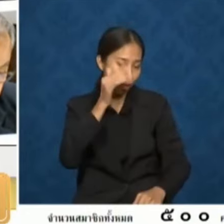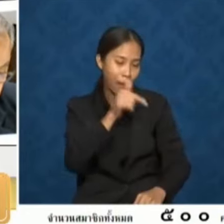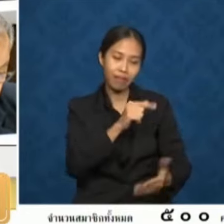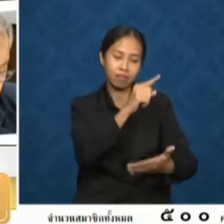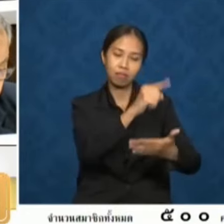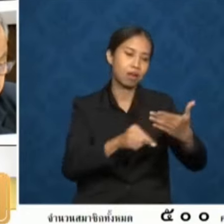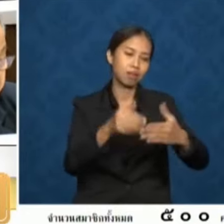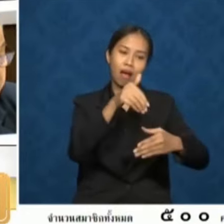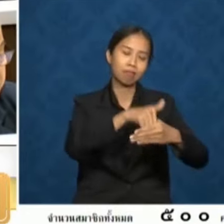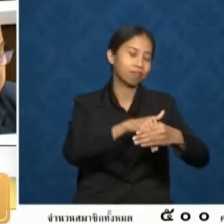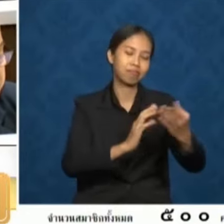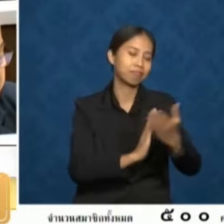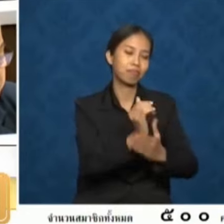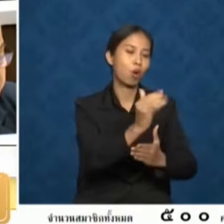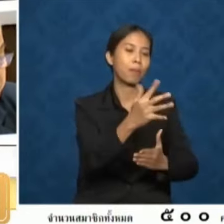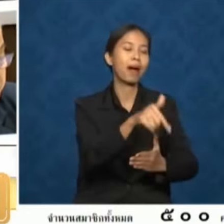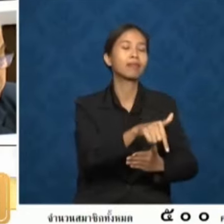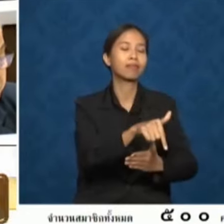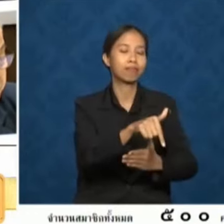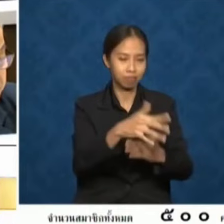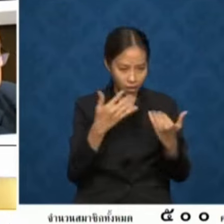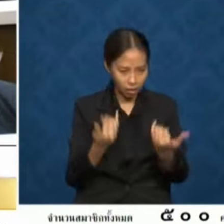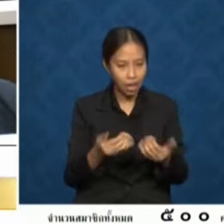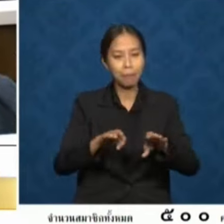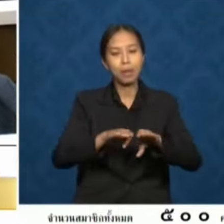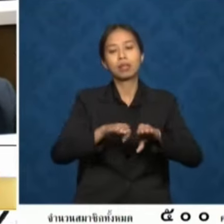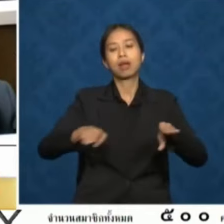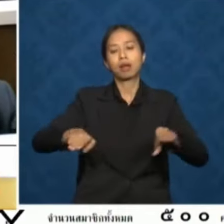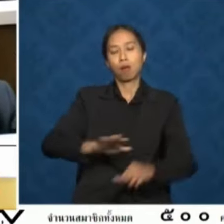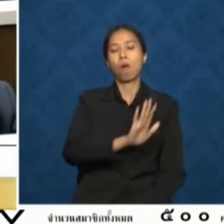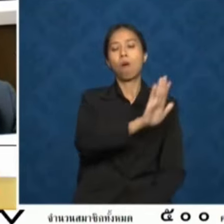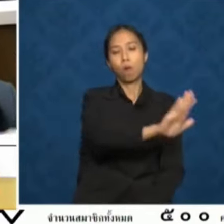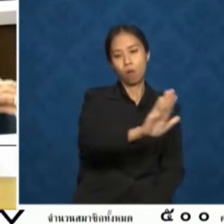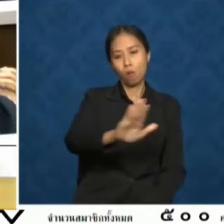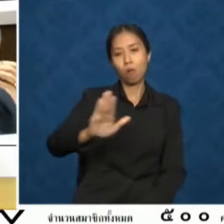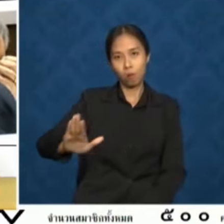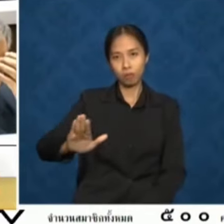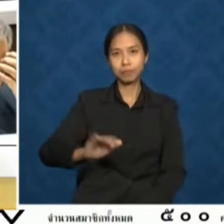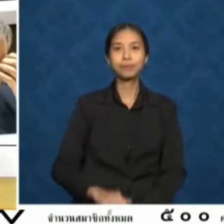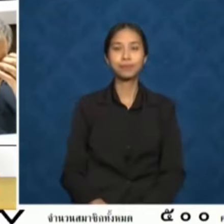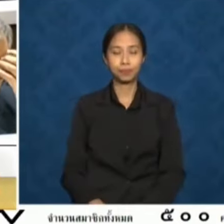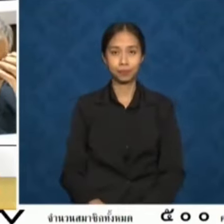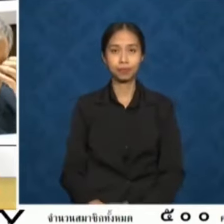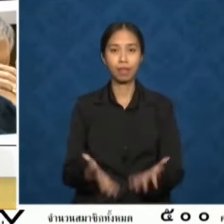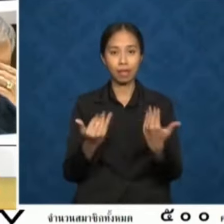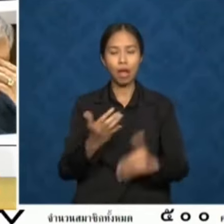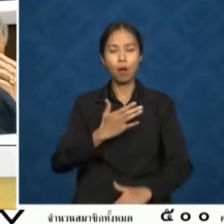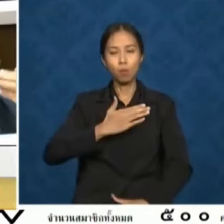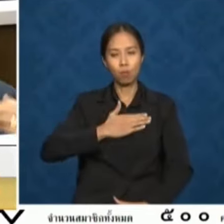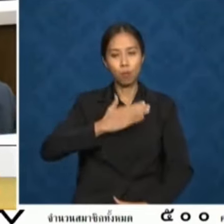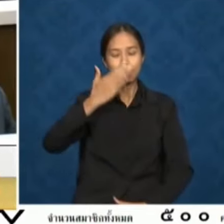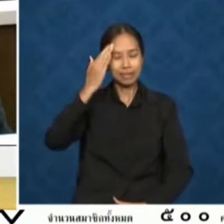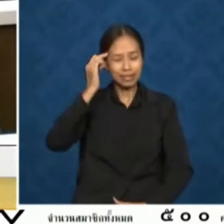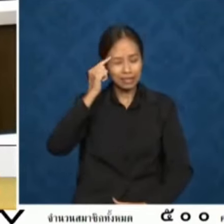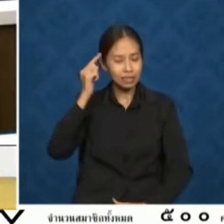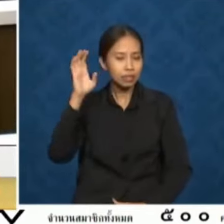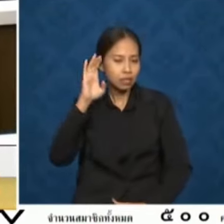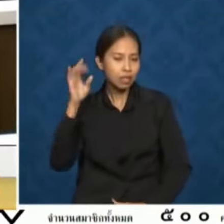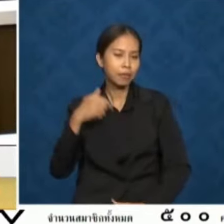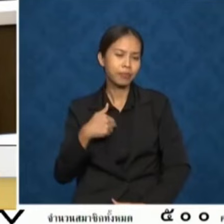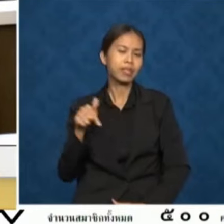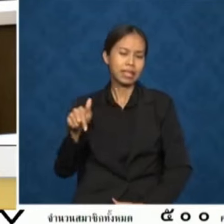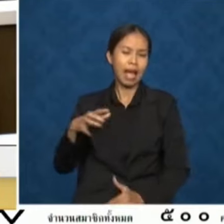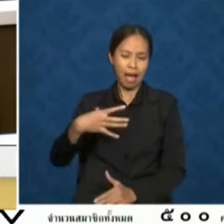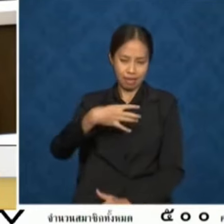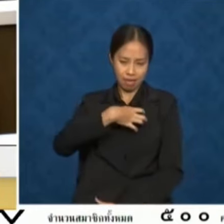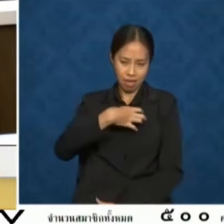มไม่ได้อันนี้เป็นมาตรฐานเลยนะครับฉะนั้นผมเชื่อแน่ว่าเขาก็อยากได้บุคลาก